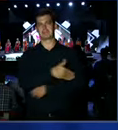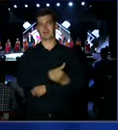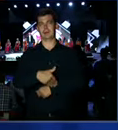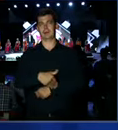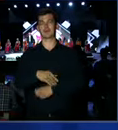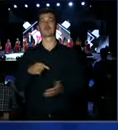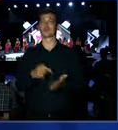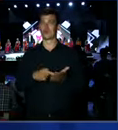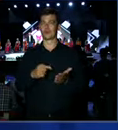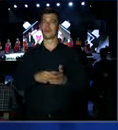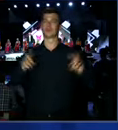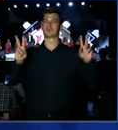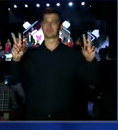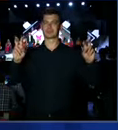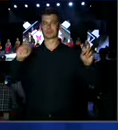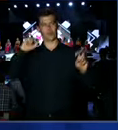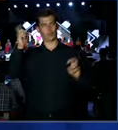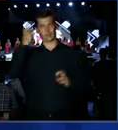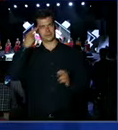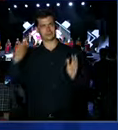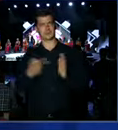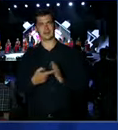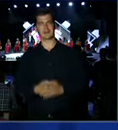hasło przewodnie.